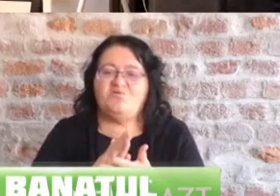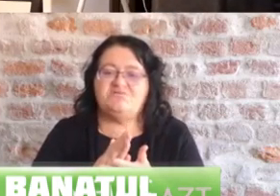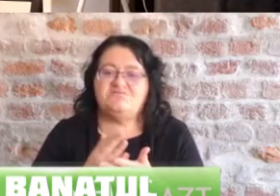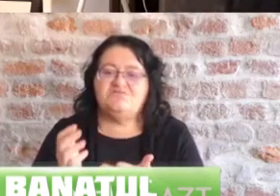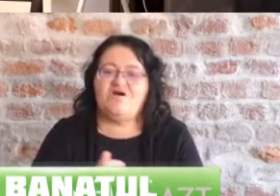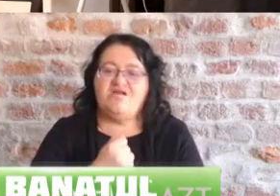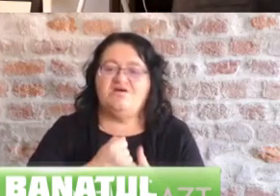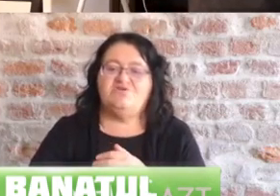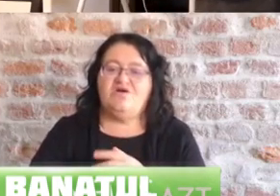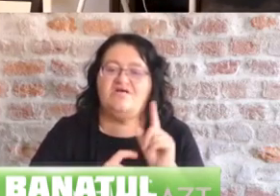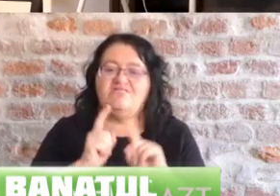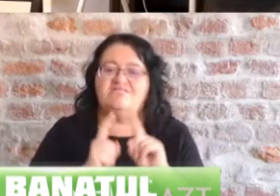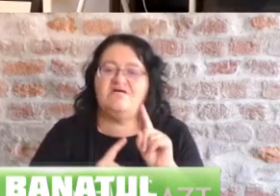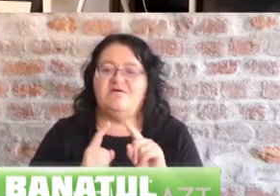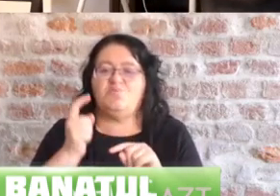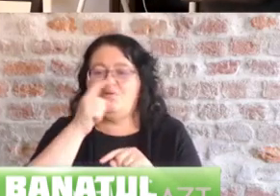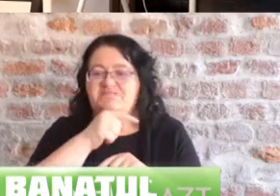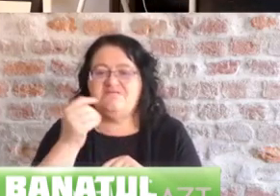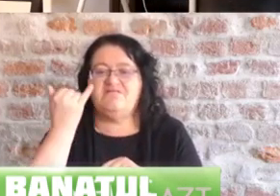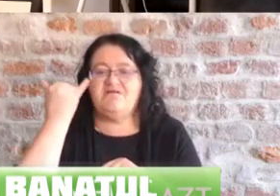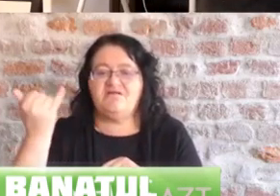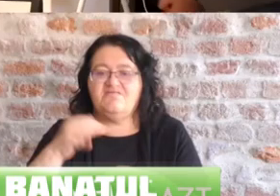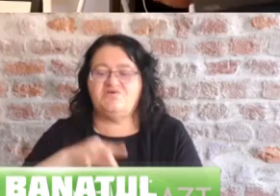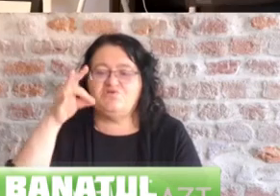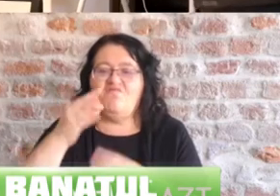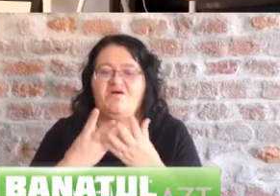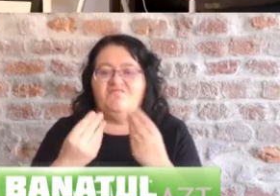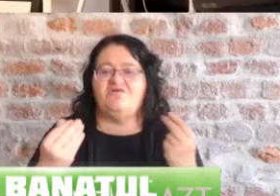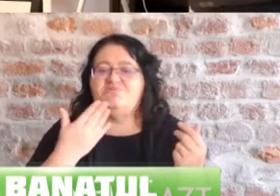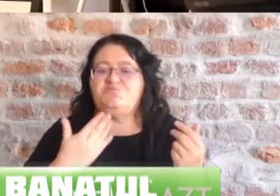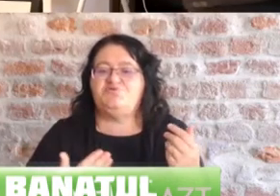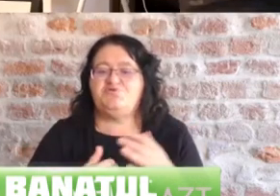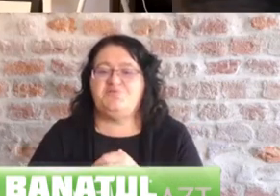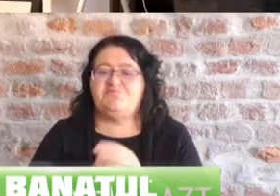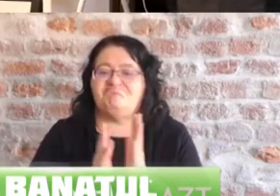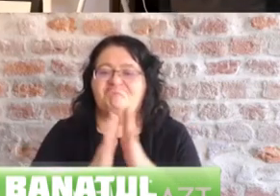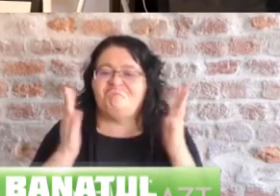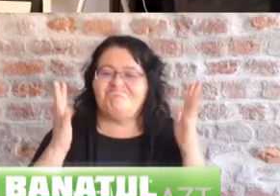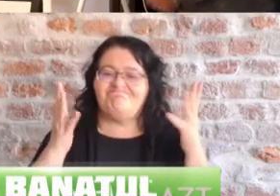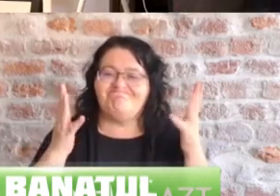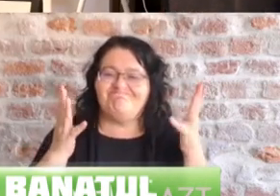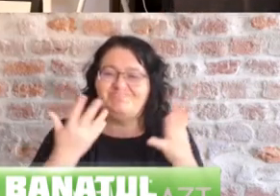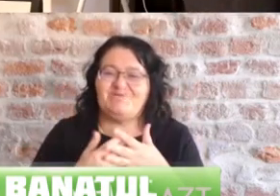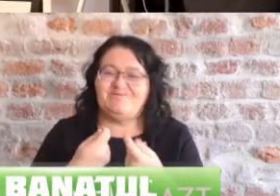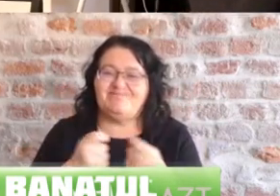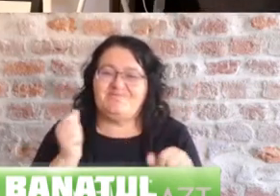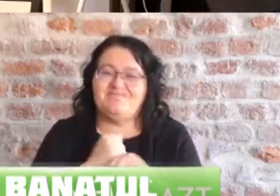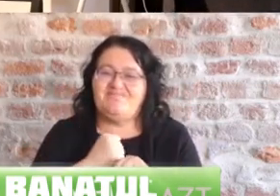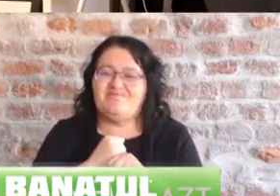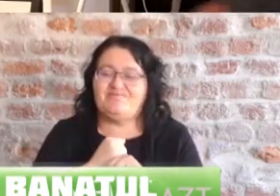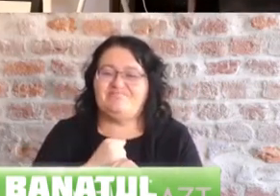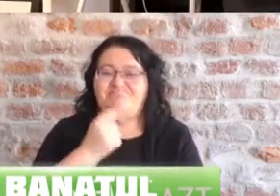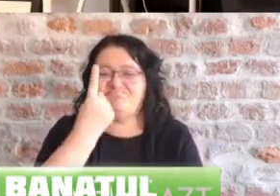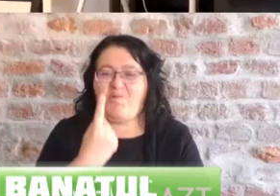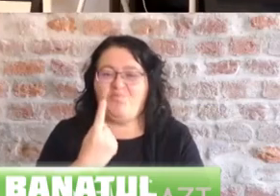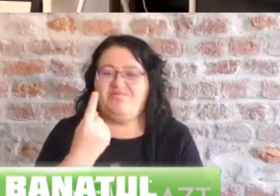a câștigat, dar nu lipsită de creativitate și de inovare, și vă mulțumim foarte mult. Mulțumim. Felicitări. Mulțumim.